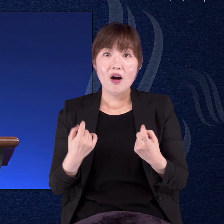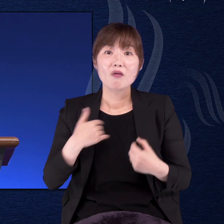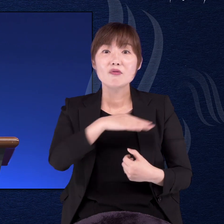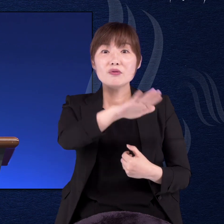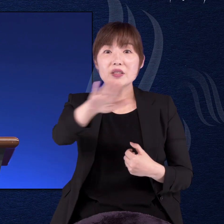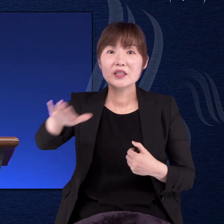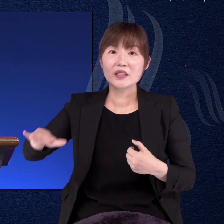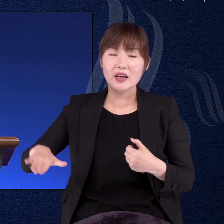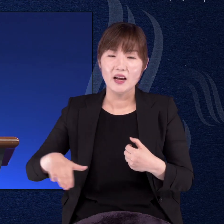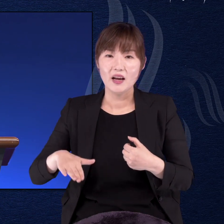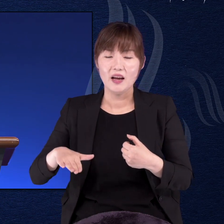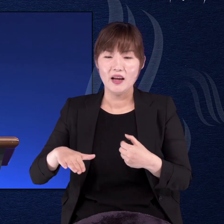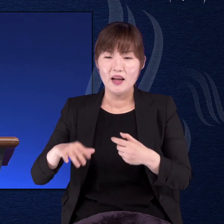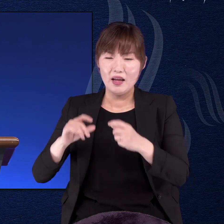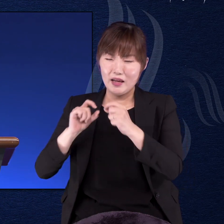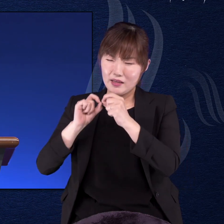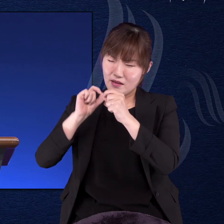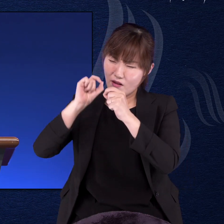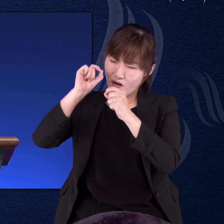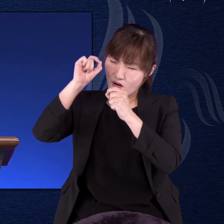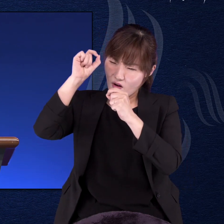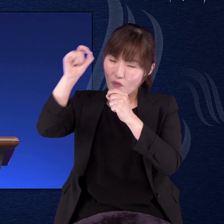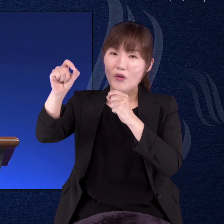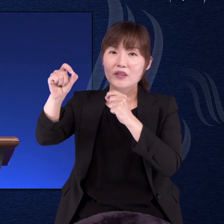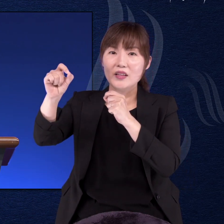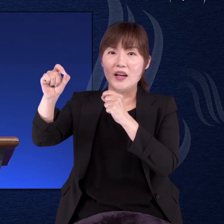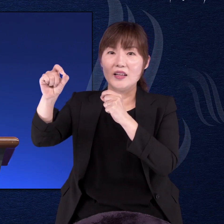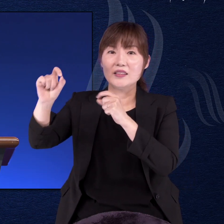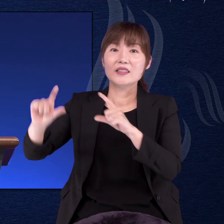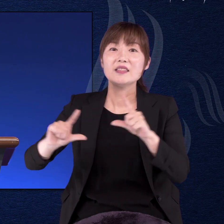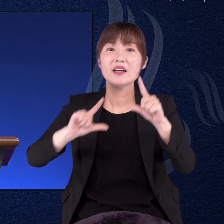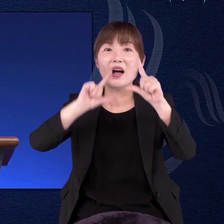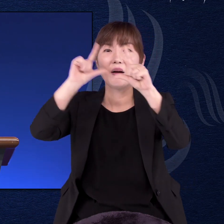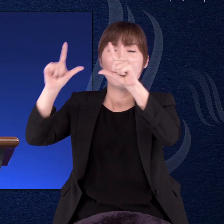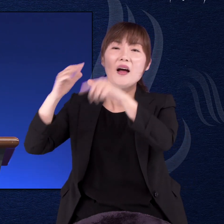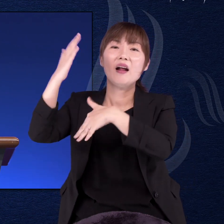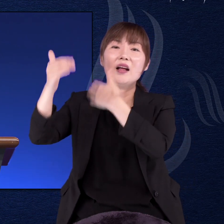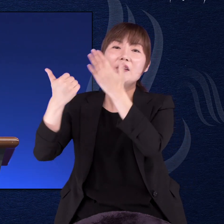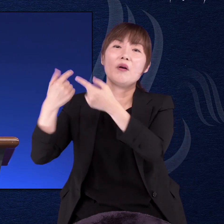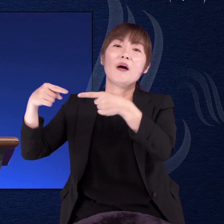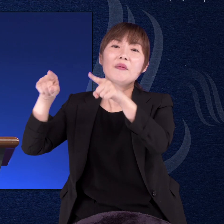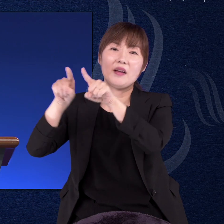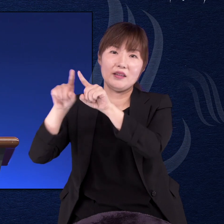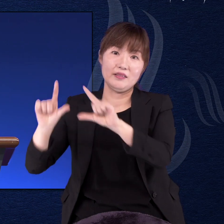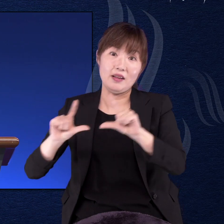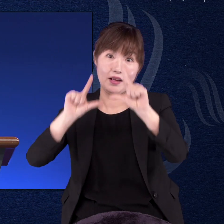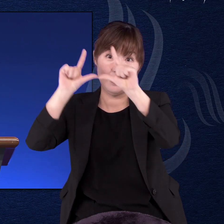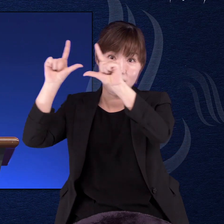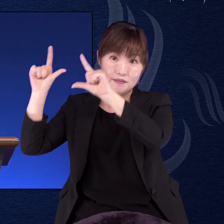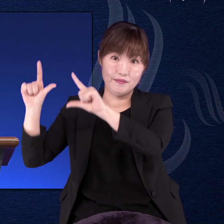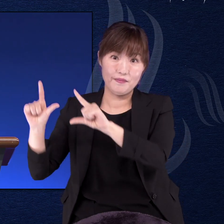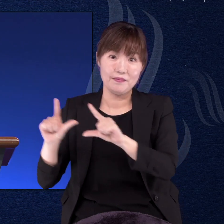하는 복음을 전하기 위해서 우리는 그들을 돕는